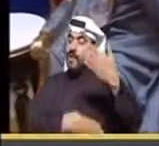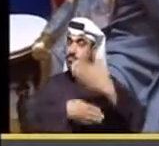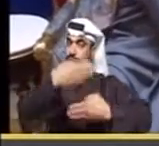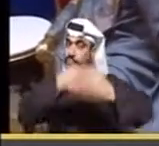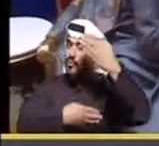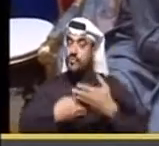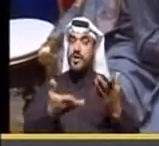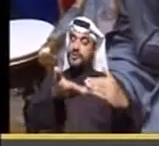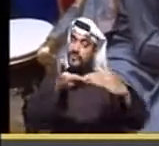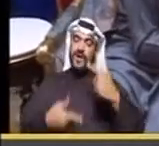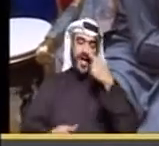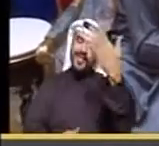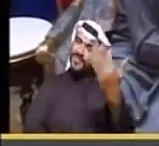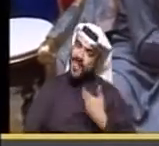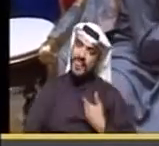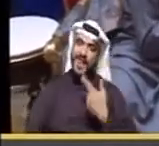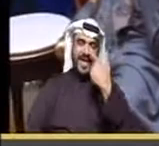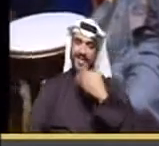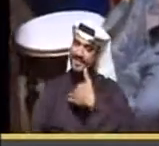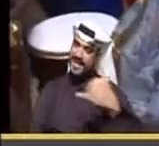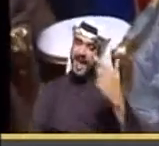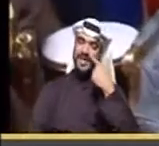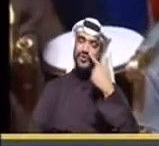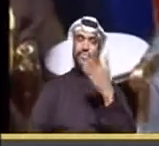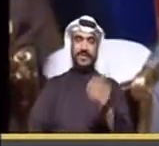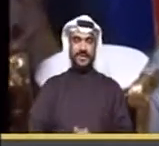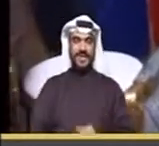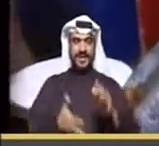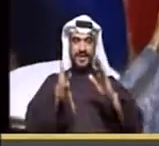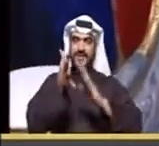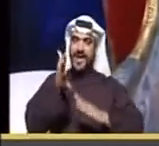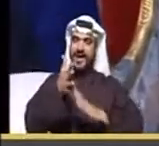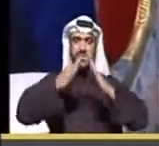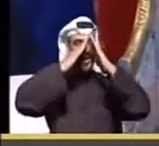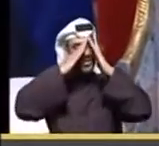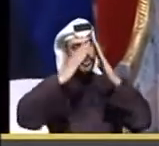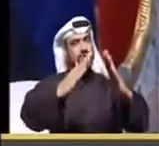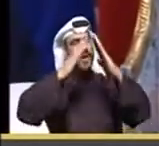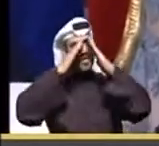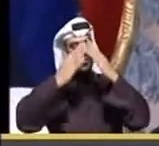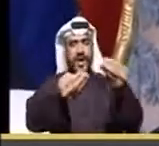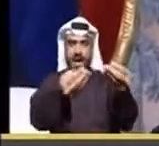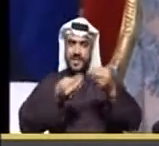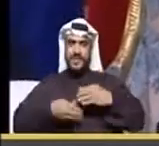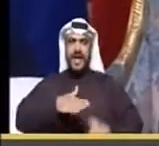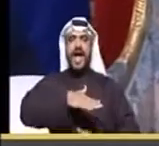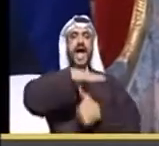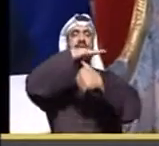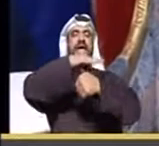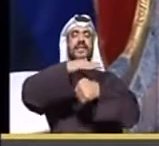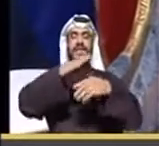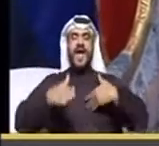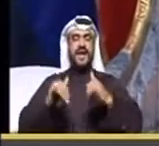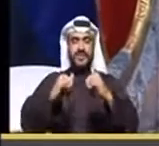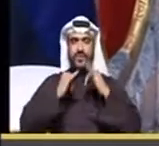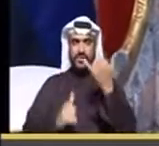وسويته، والله ودنا تشوفه. الشيء الاخير طول العمر، انا طبعا ودي اتشكر منك على منح الرئاسه الفخريه لمركز الجواد العربي،